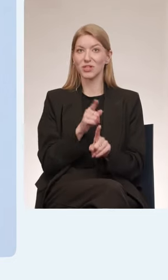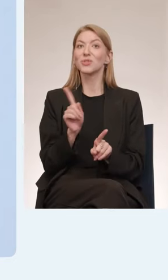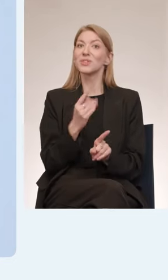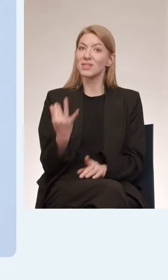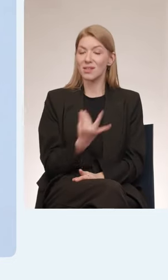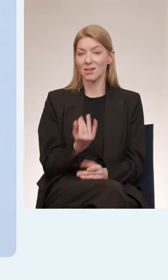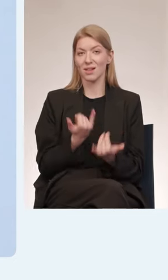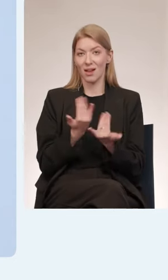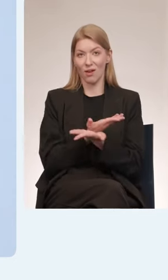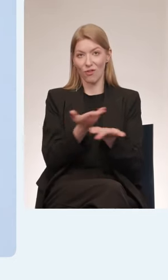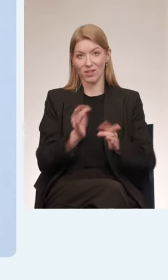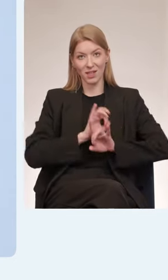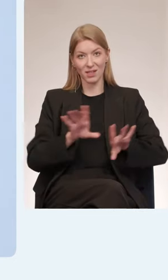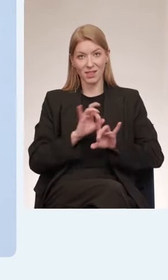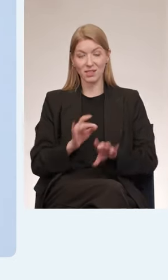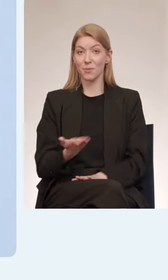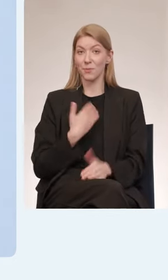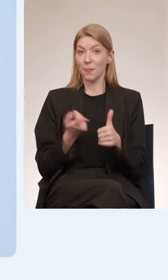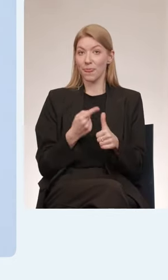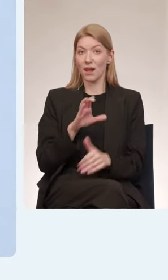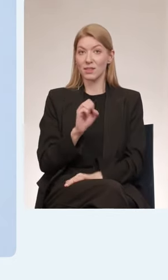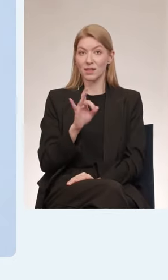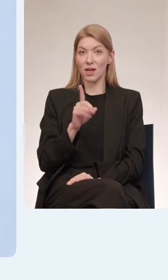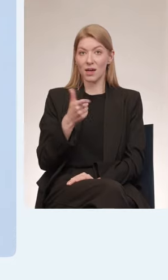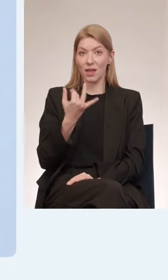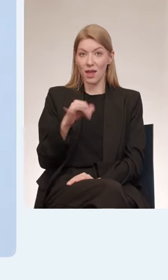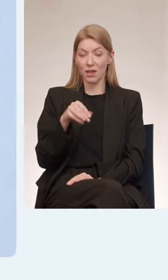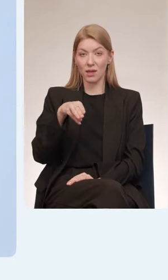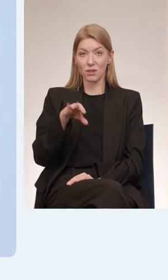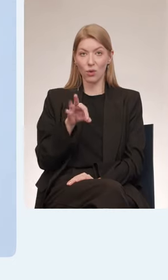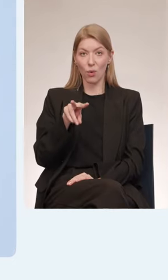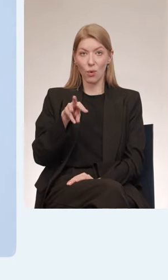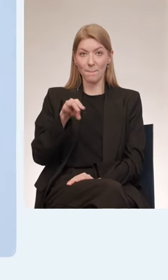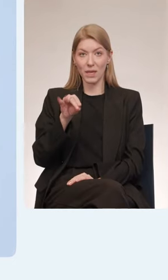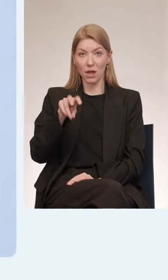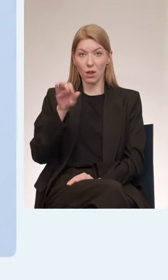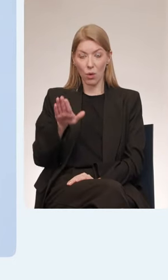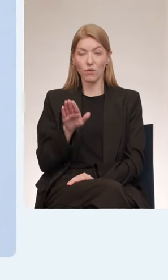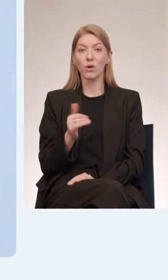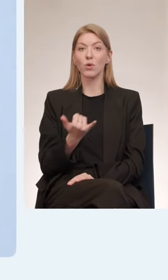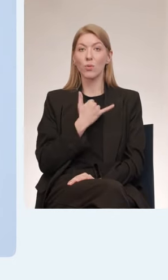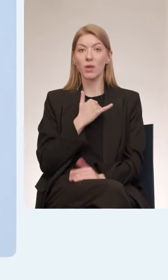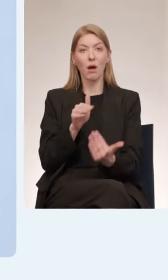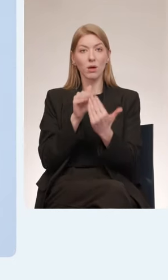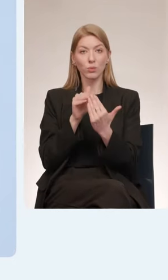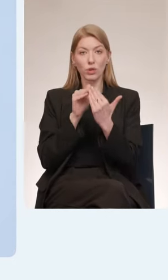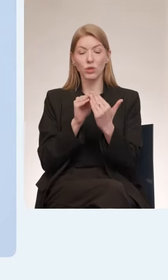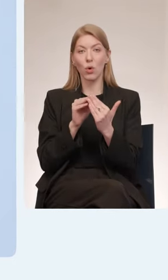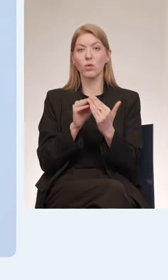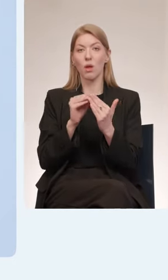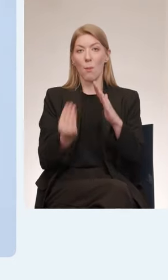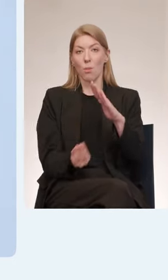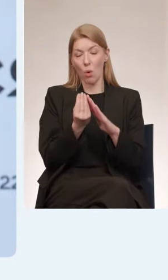вам рассказать. Да, меня зовут Сергей Томилов. Я руковожу всем коммуникационным блоком социальной сети